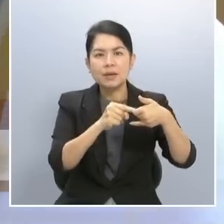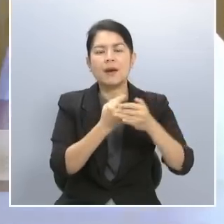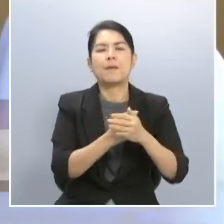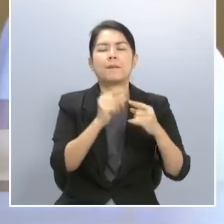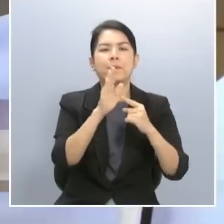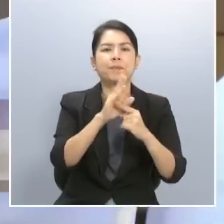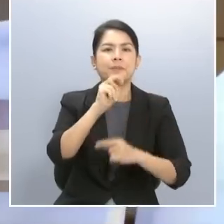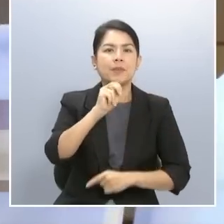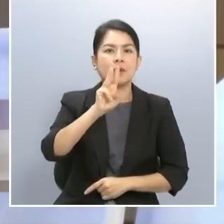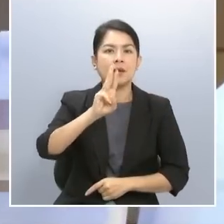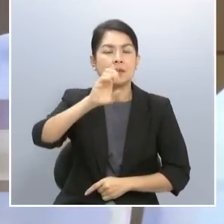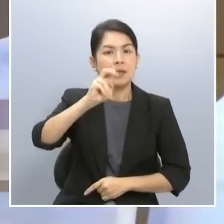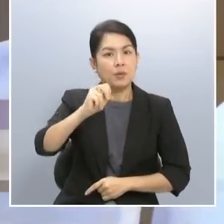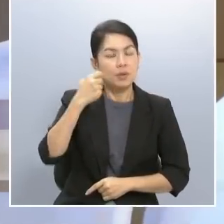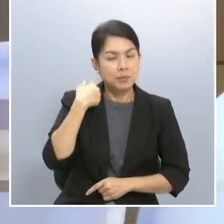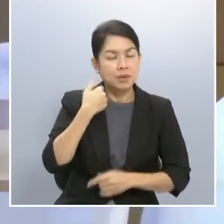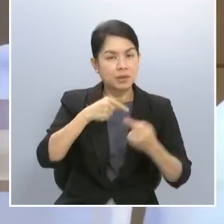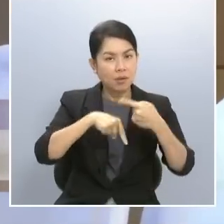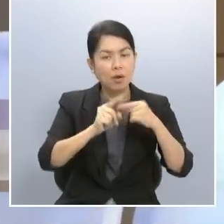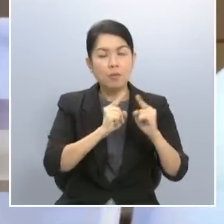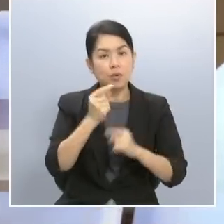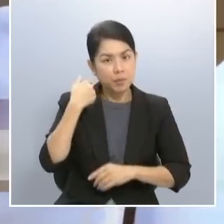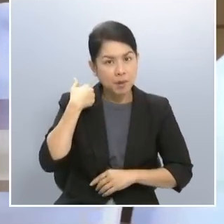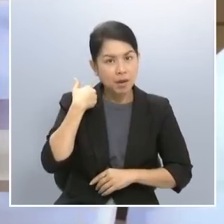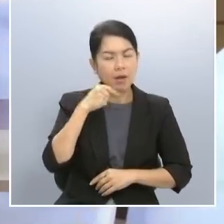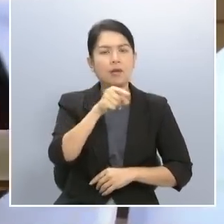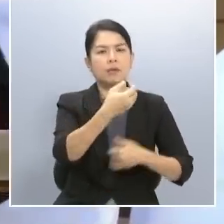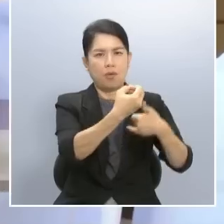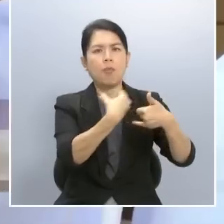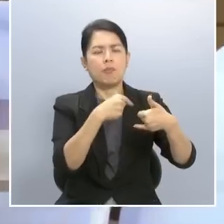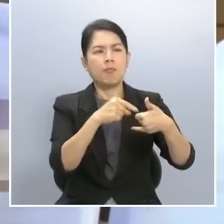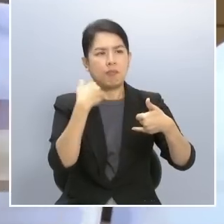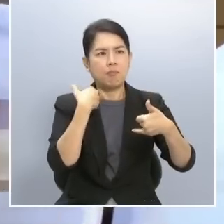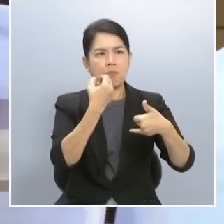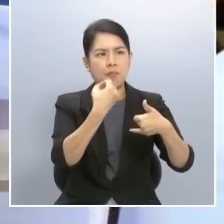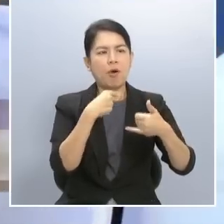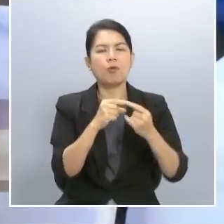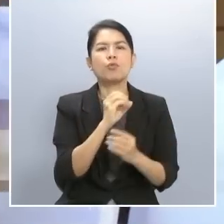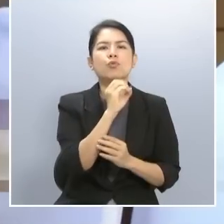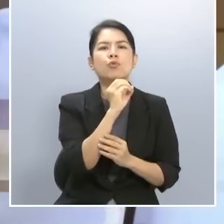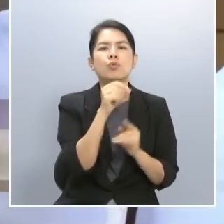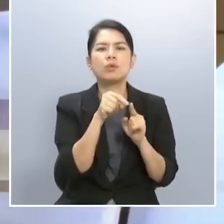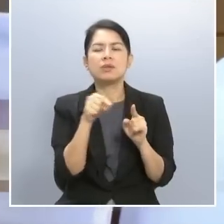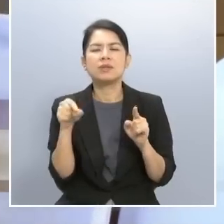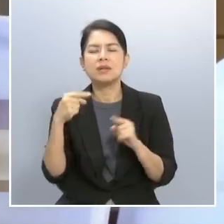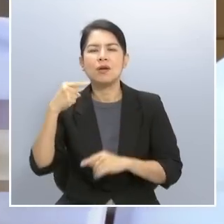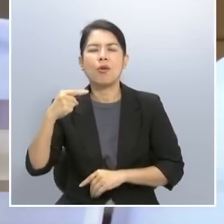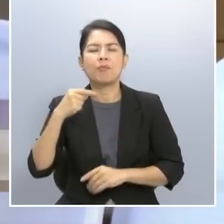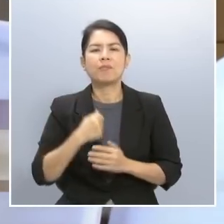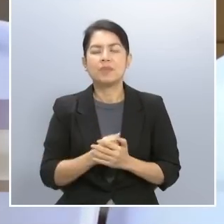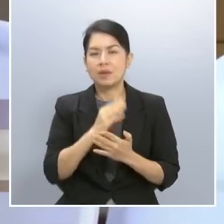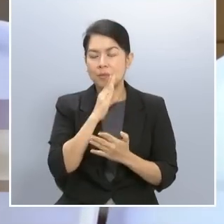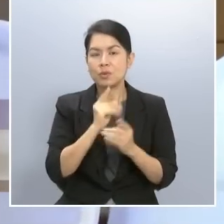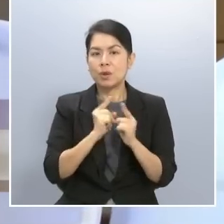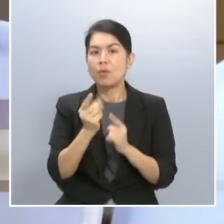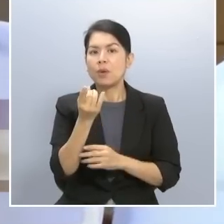ายกรัฐมนตรีจริงไหมอ่ะ คุณอนุทินตอบว่ามีความเป็นไปได้เท่ากับศูนย์ถึงติดลบค่ะถ้าจะดีลอะไรกับภูมิใ